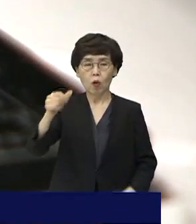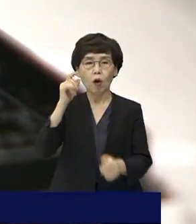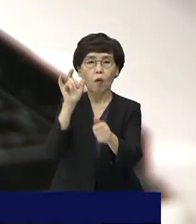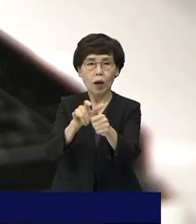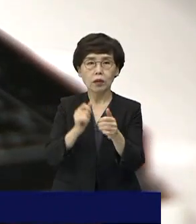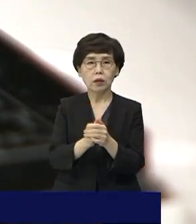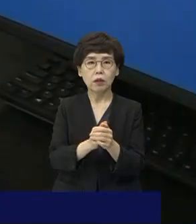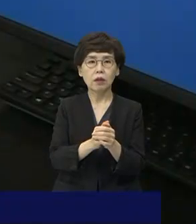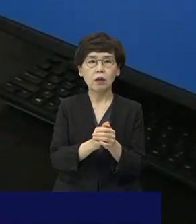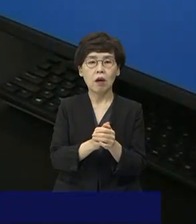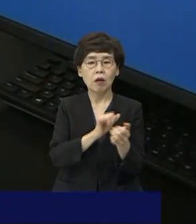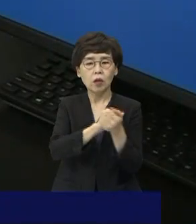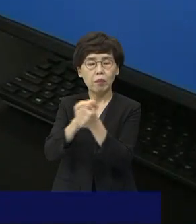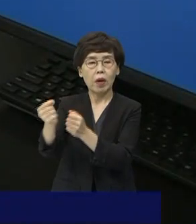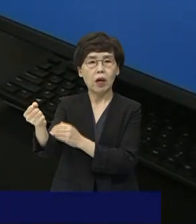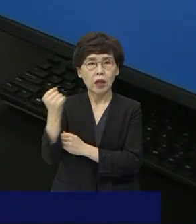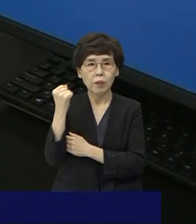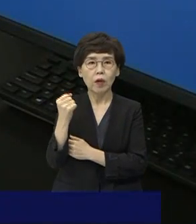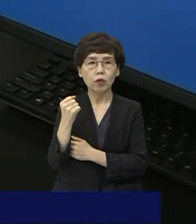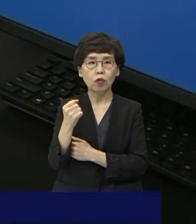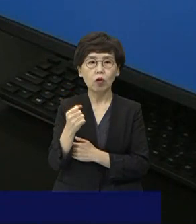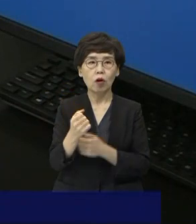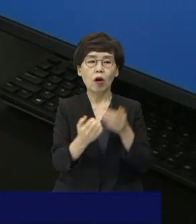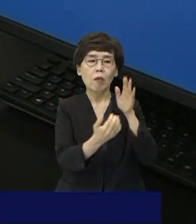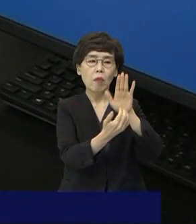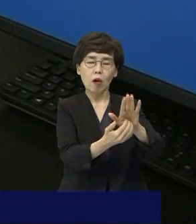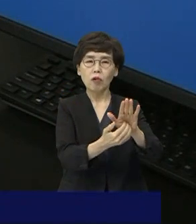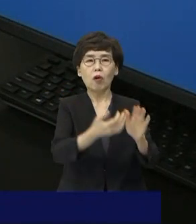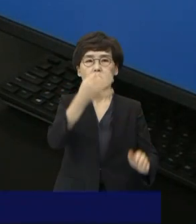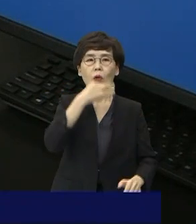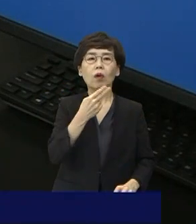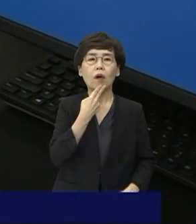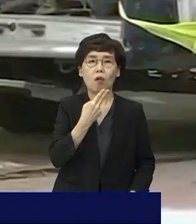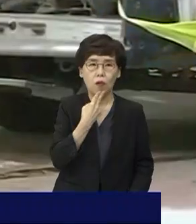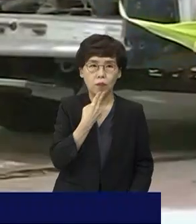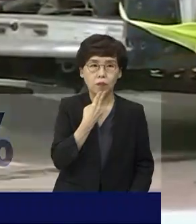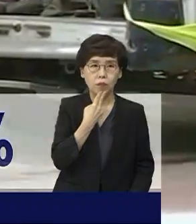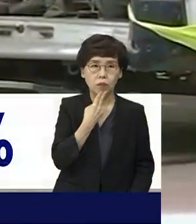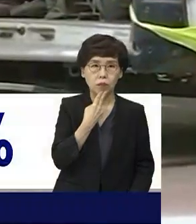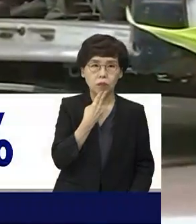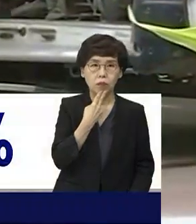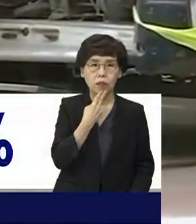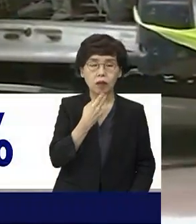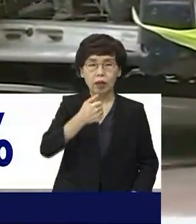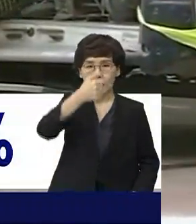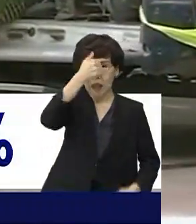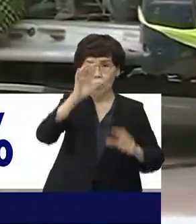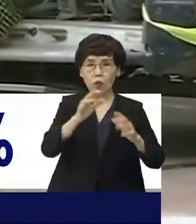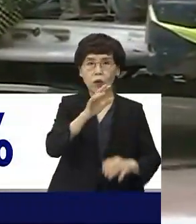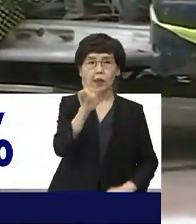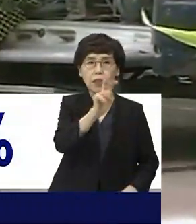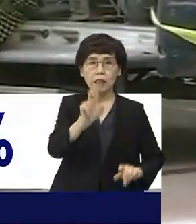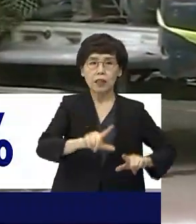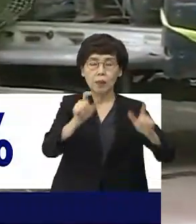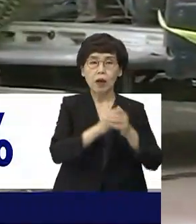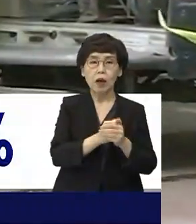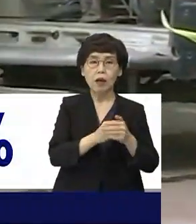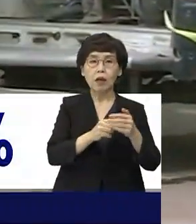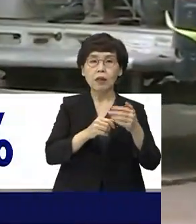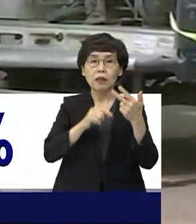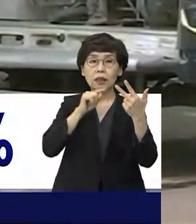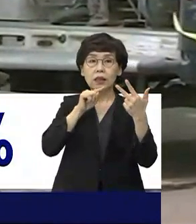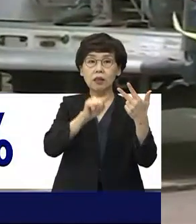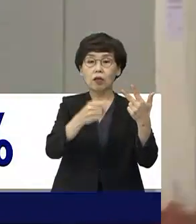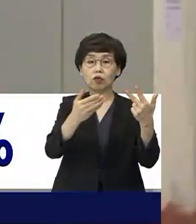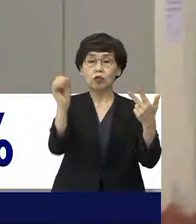회피 성향이 강해 그리스 신화에 나오는 괴물인 켄타우로스 라고 불립니다 인도에선 지난달 20일 7.9% 의